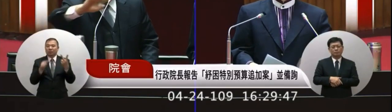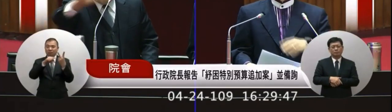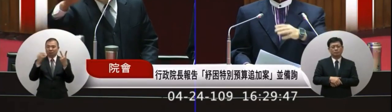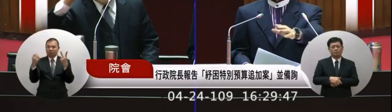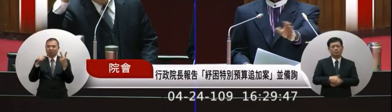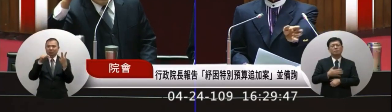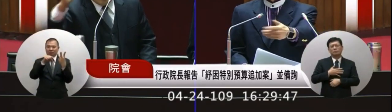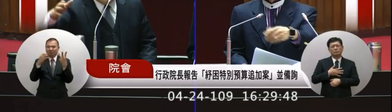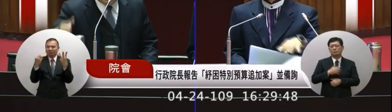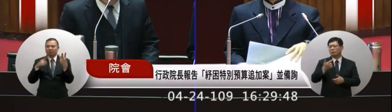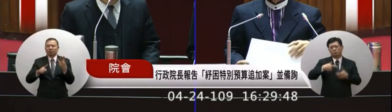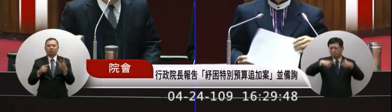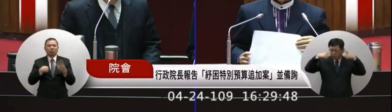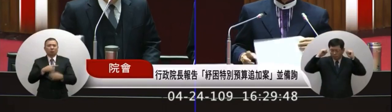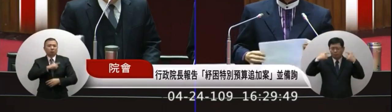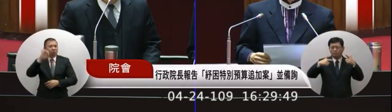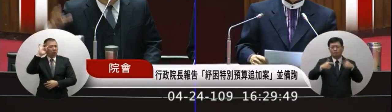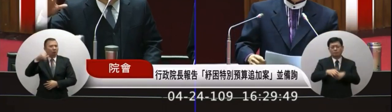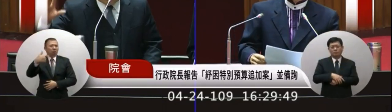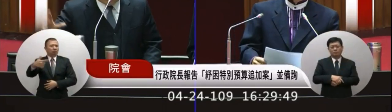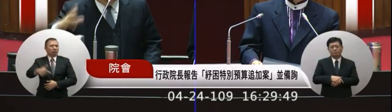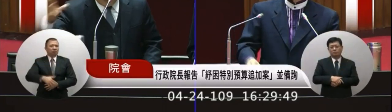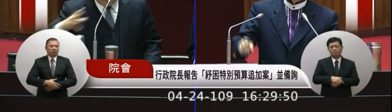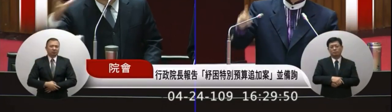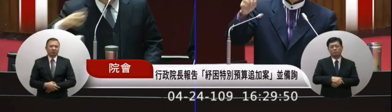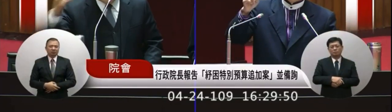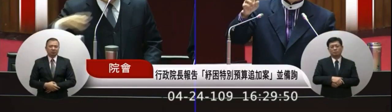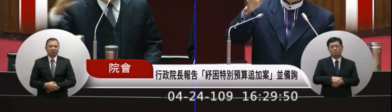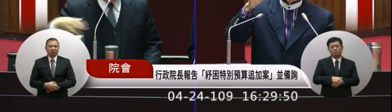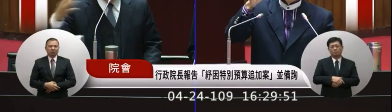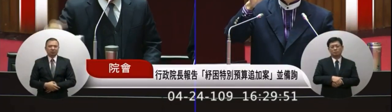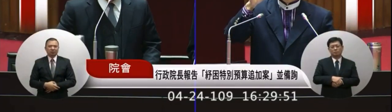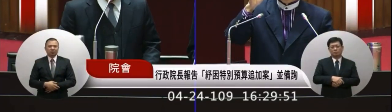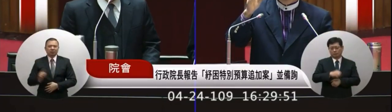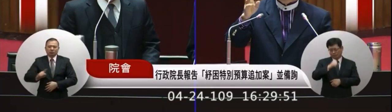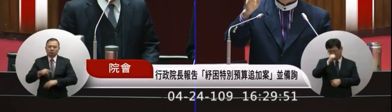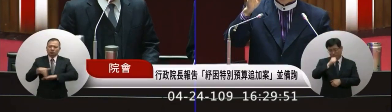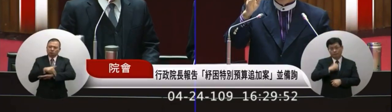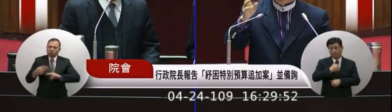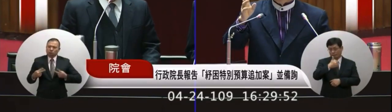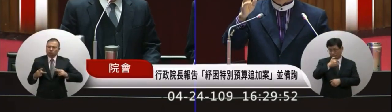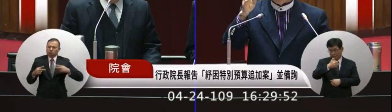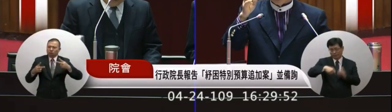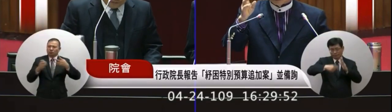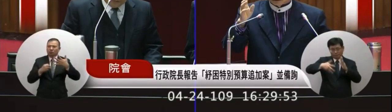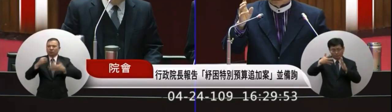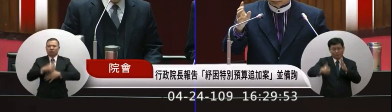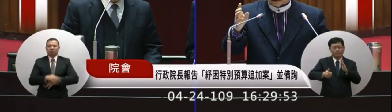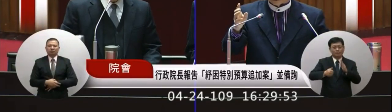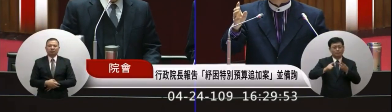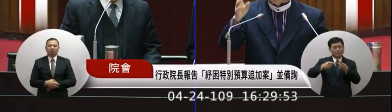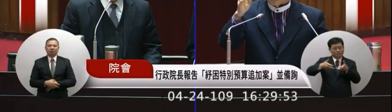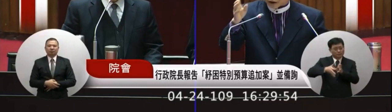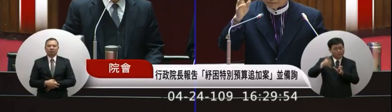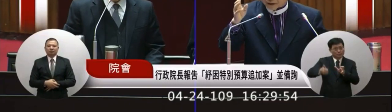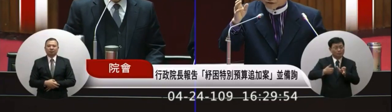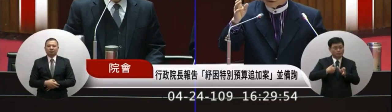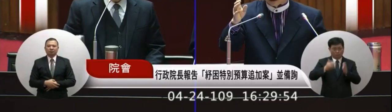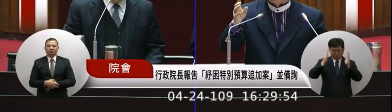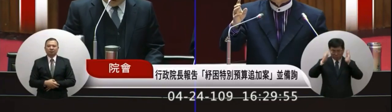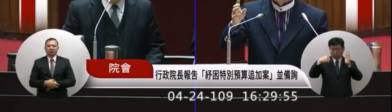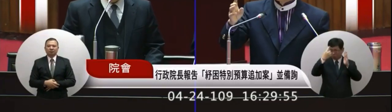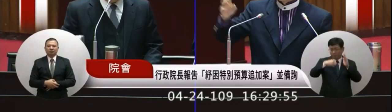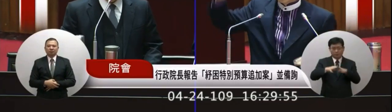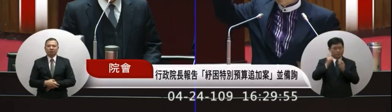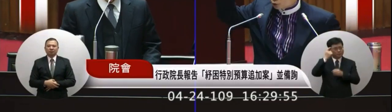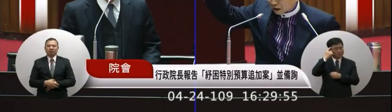点零，这嘛不是我发明的嘞。哎，迄种有哪一直设计，一直设计。 谢谢院长跟部长的正面